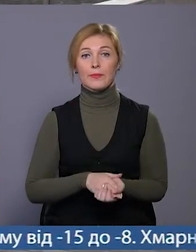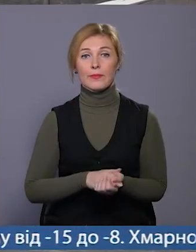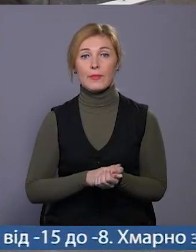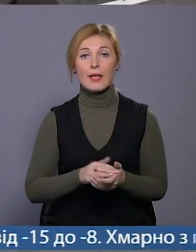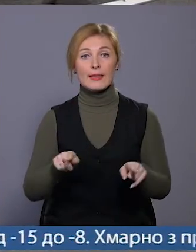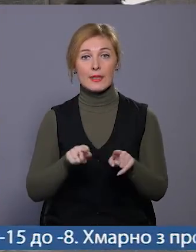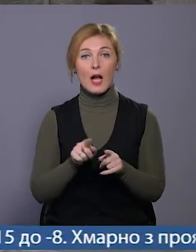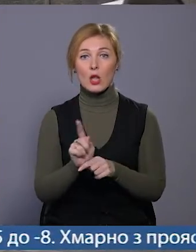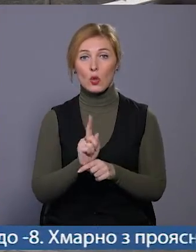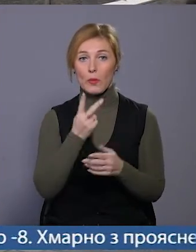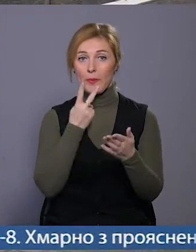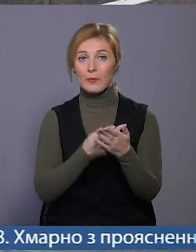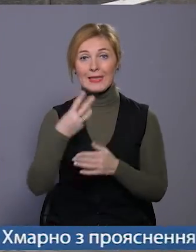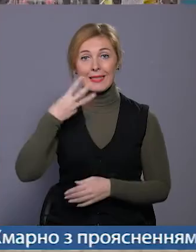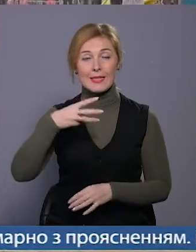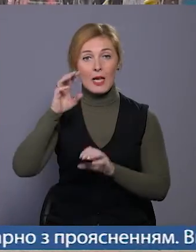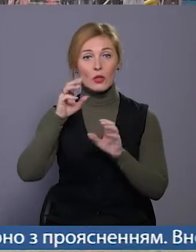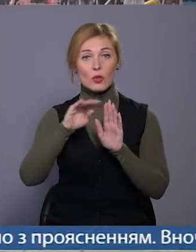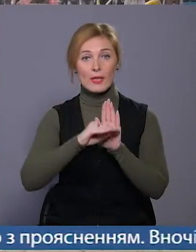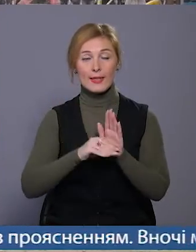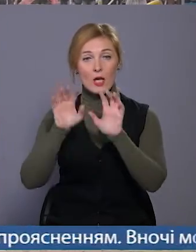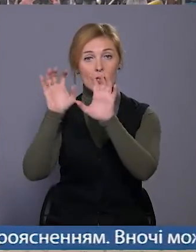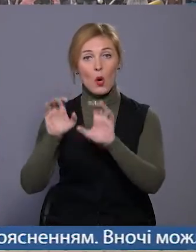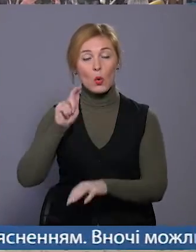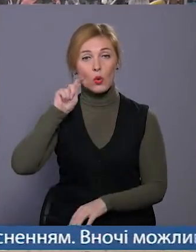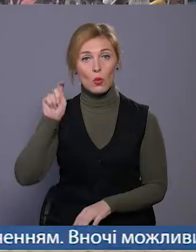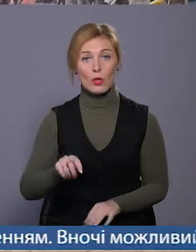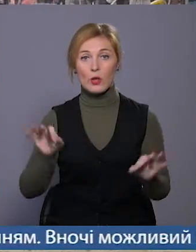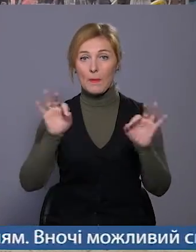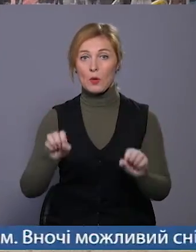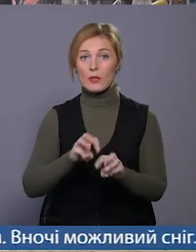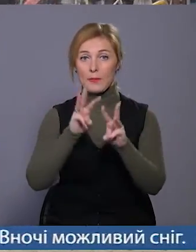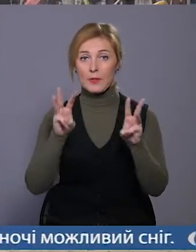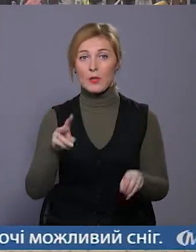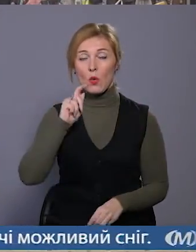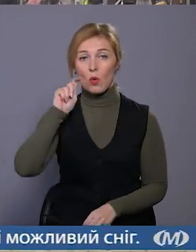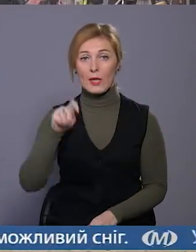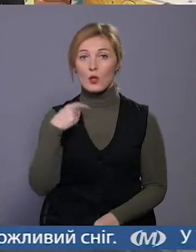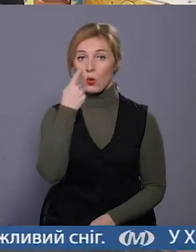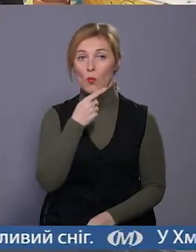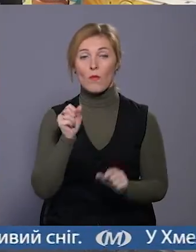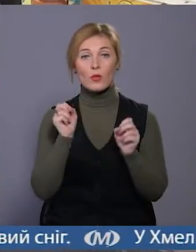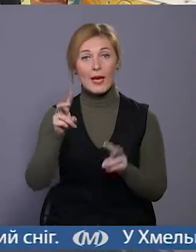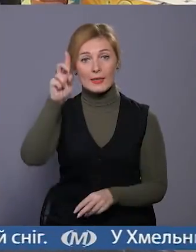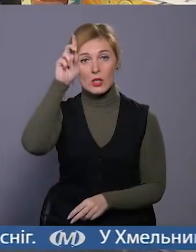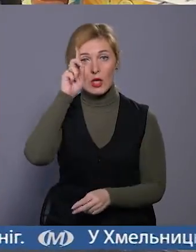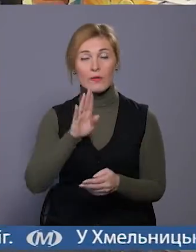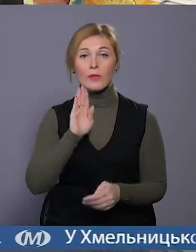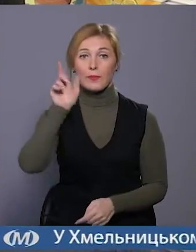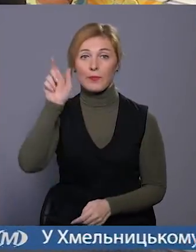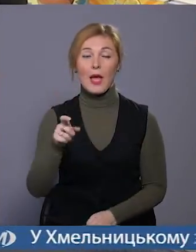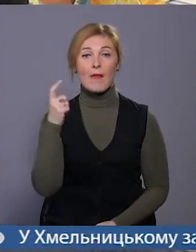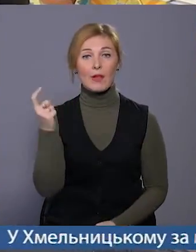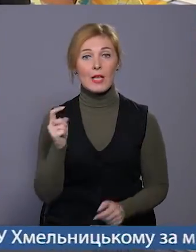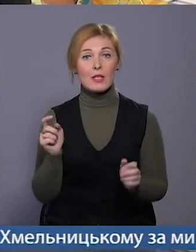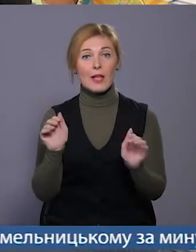норма передбачена 30-ю статтею Закону України про забезпечення функціонування української мови як державної. Марія Квасниця – власниця